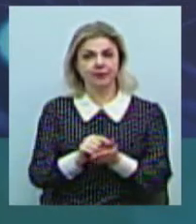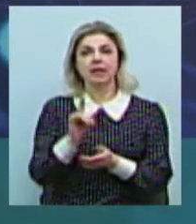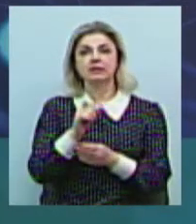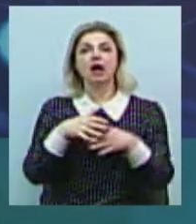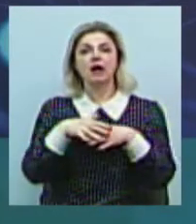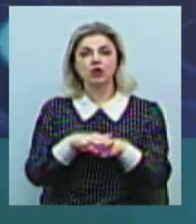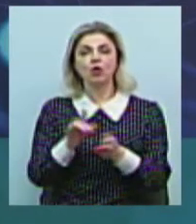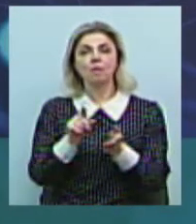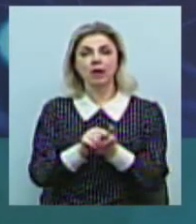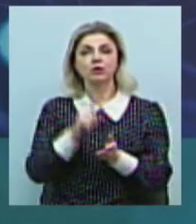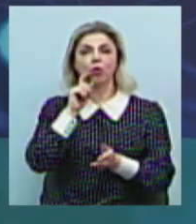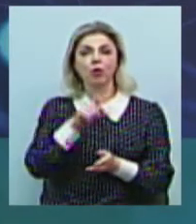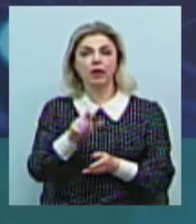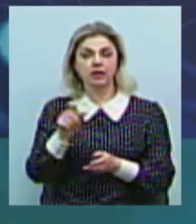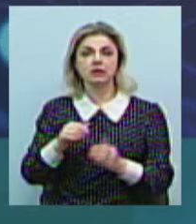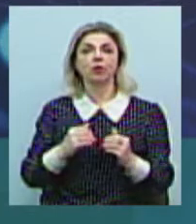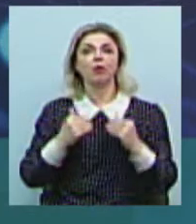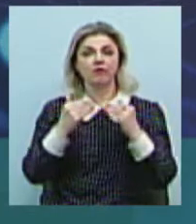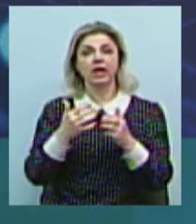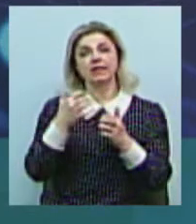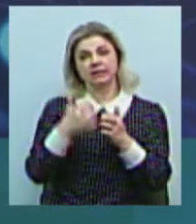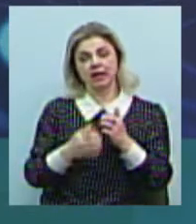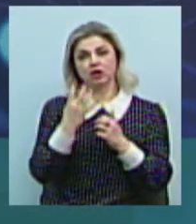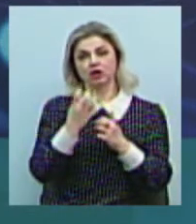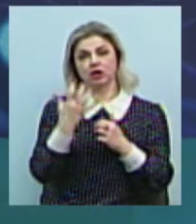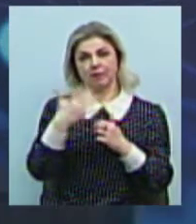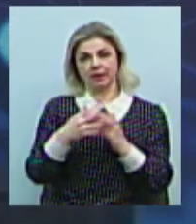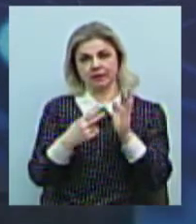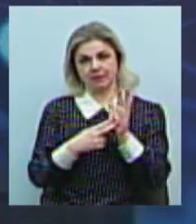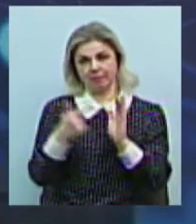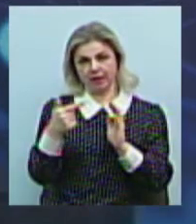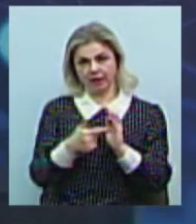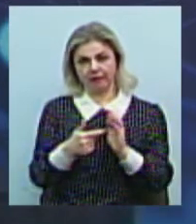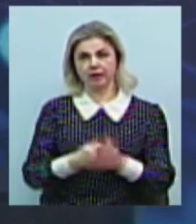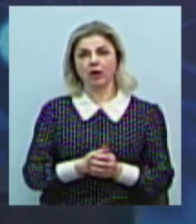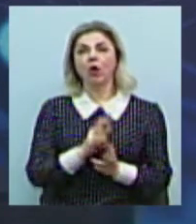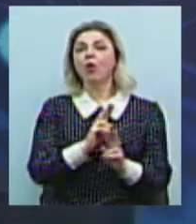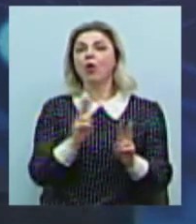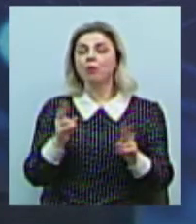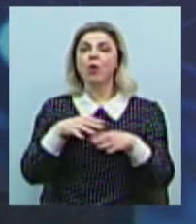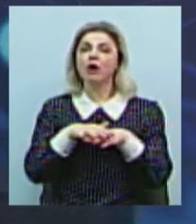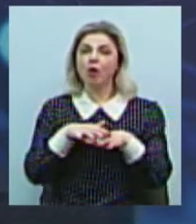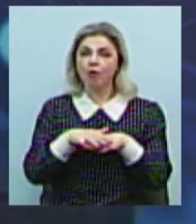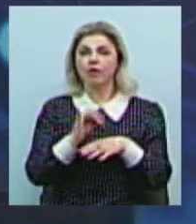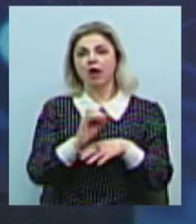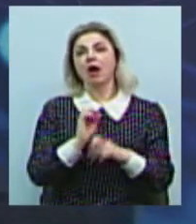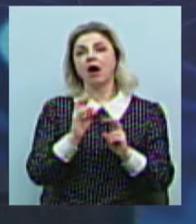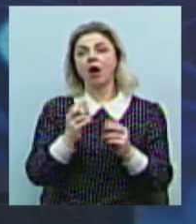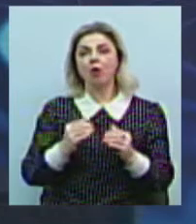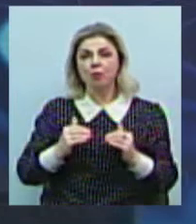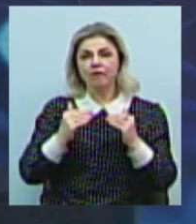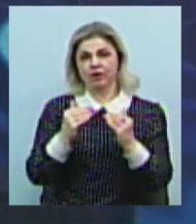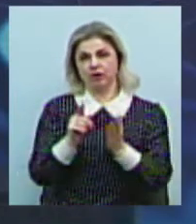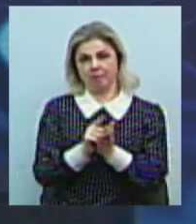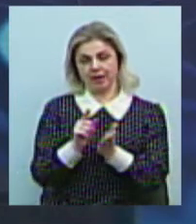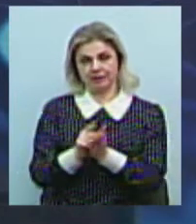рахунками пенсії українців зростуть в середньому на 457 гривень. Кому прорахували та наскільки підвищились